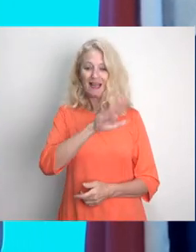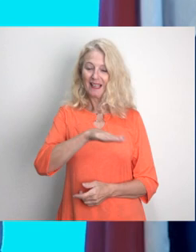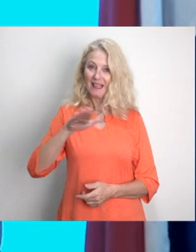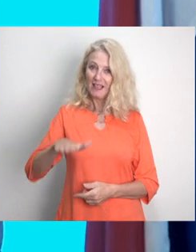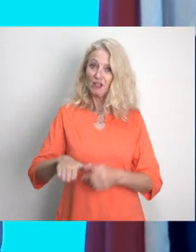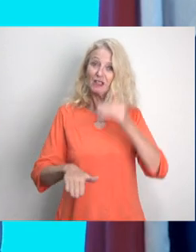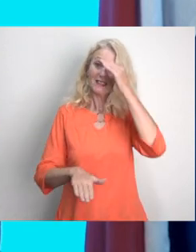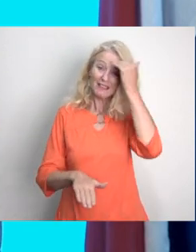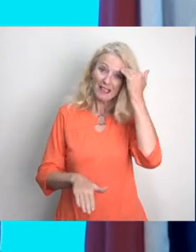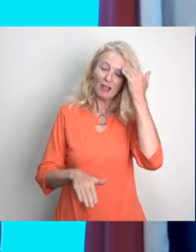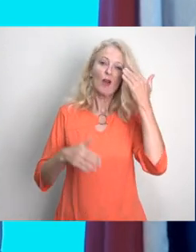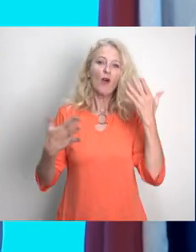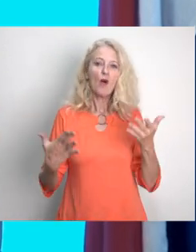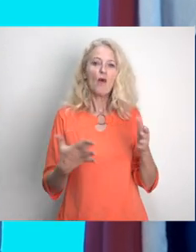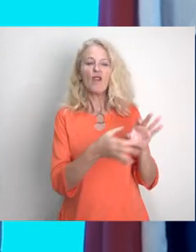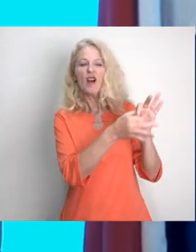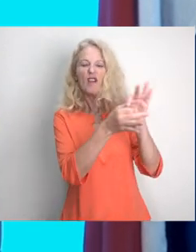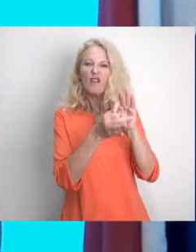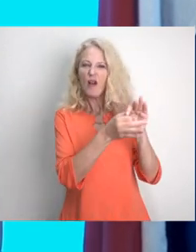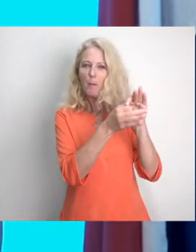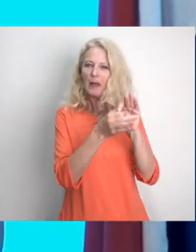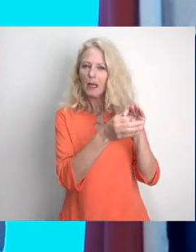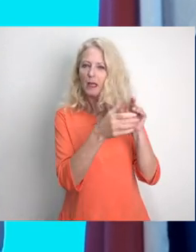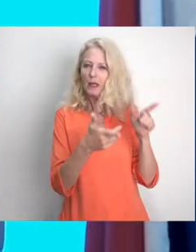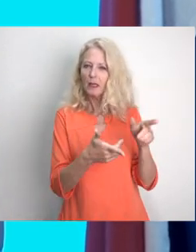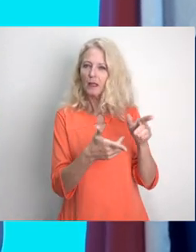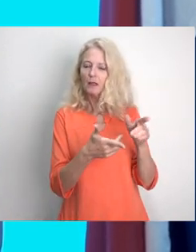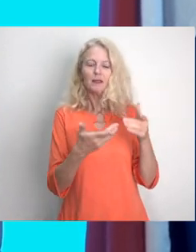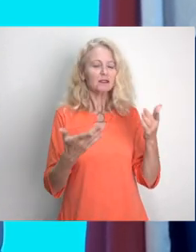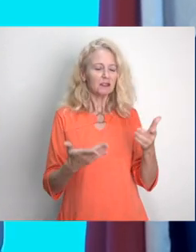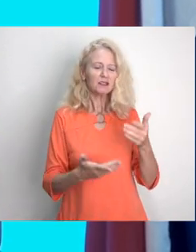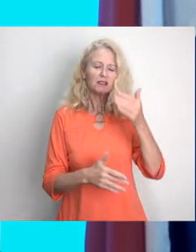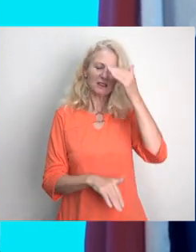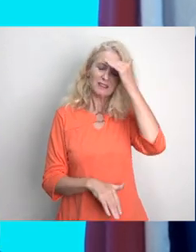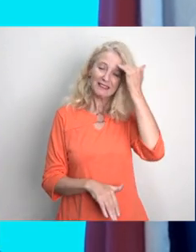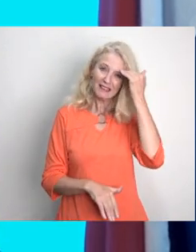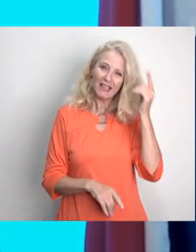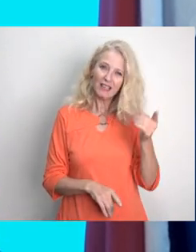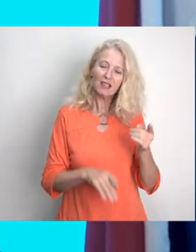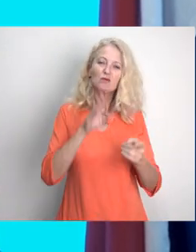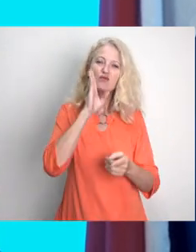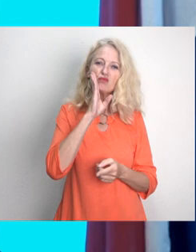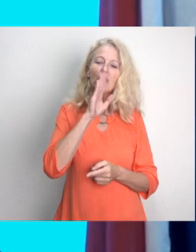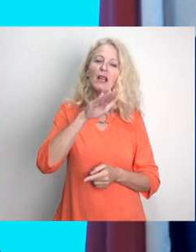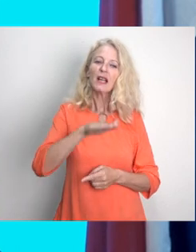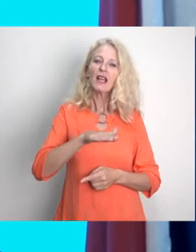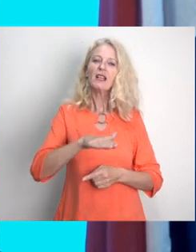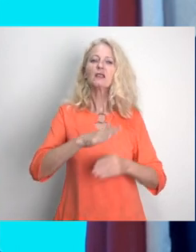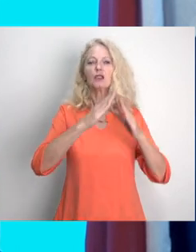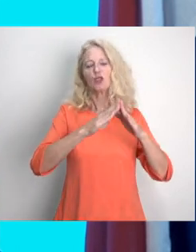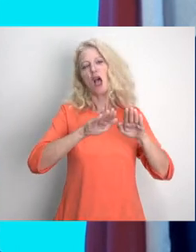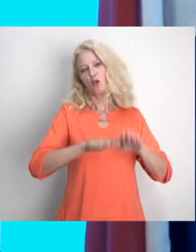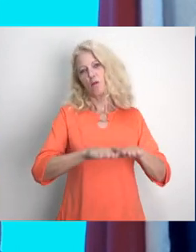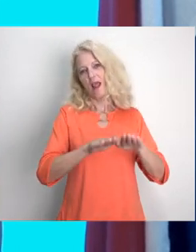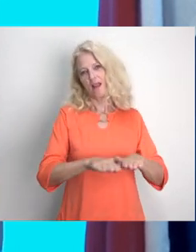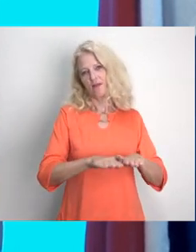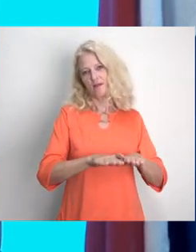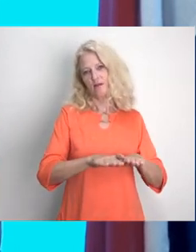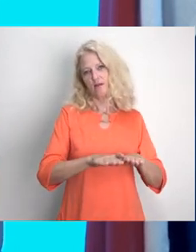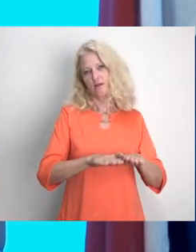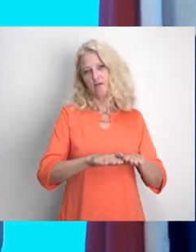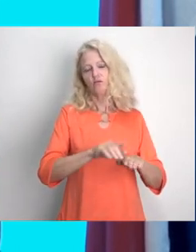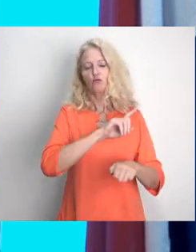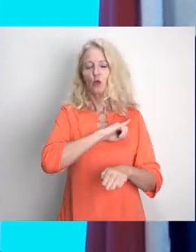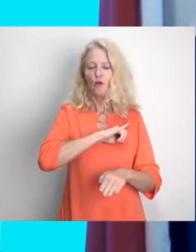zijn of een familielid hebben die ziek is om het kind toch thuis te houden en het kind dan ziek te melden